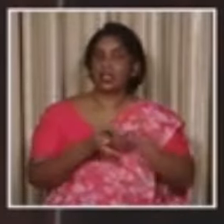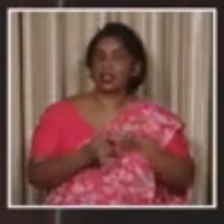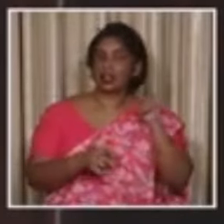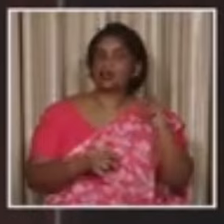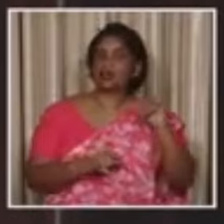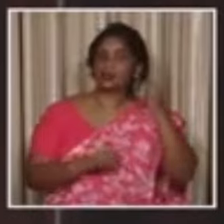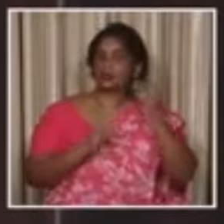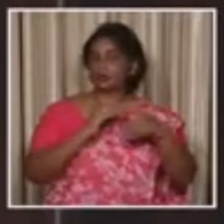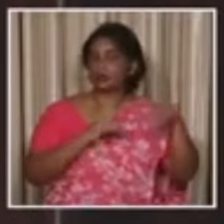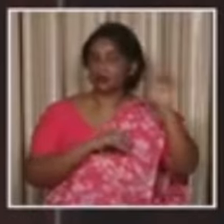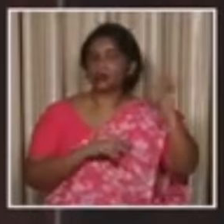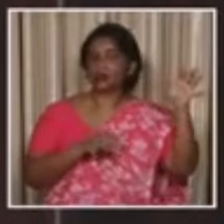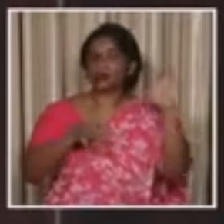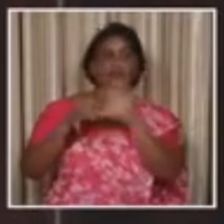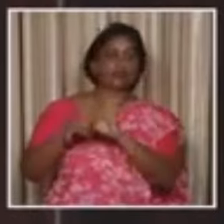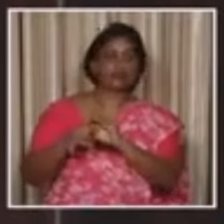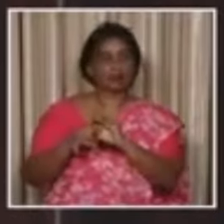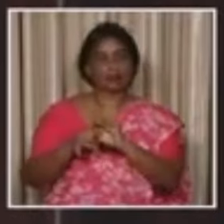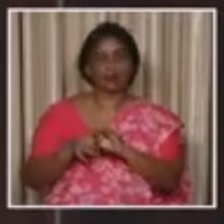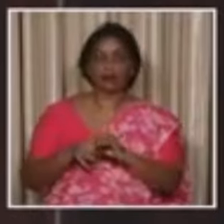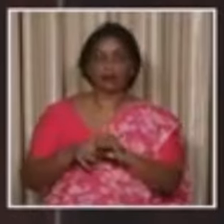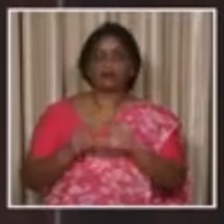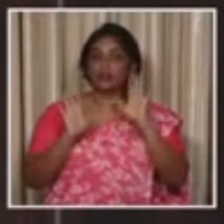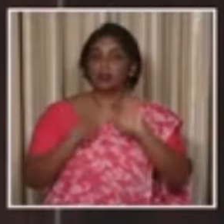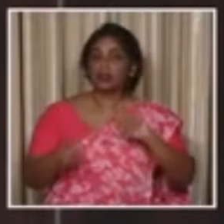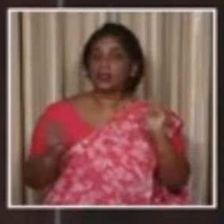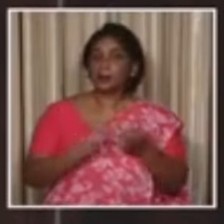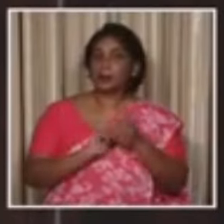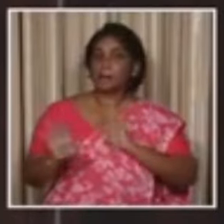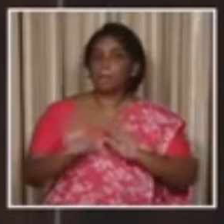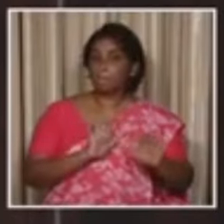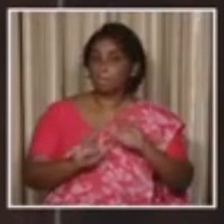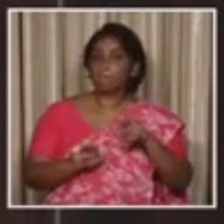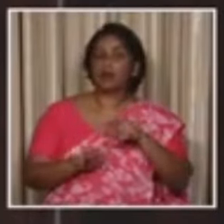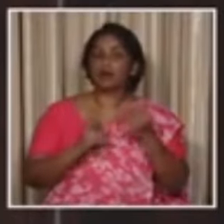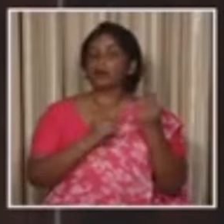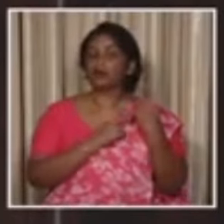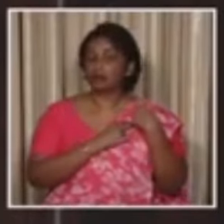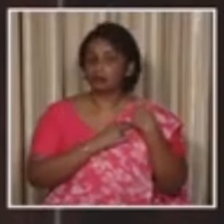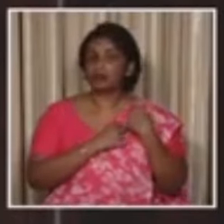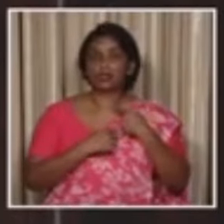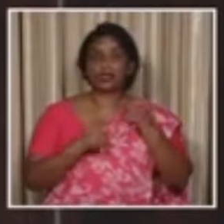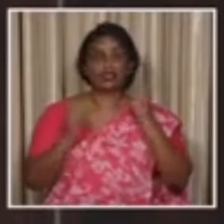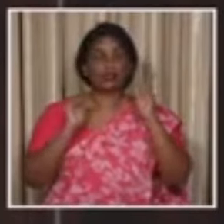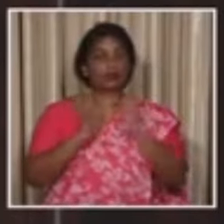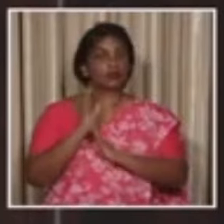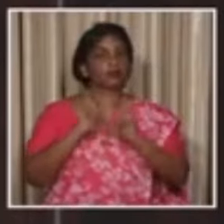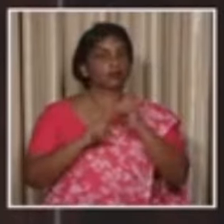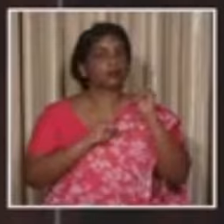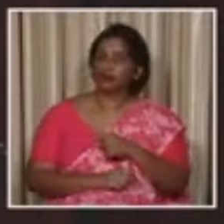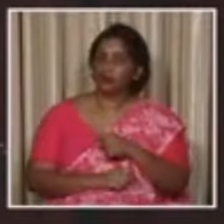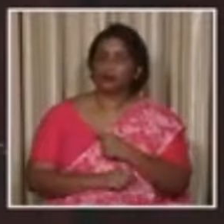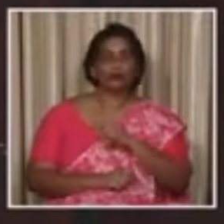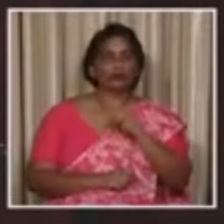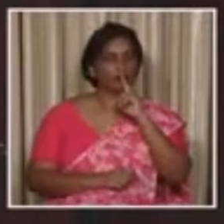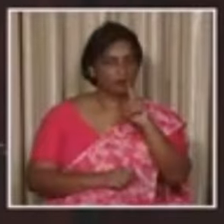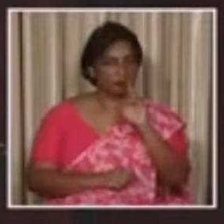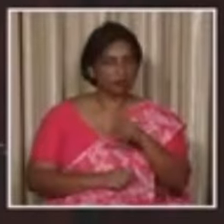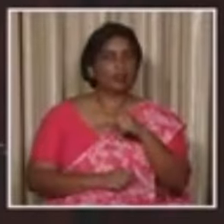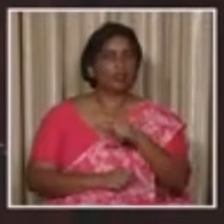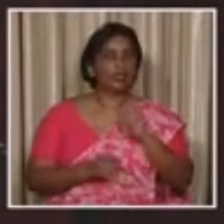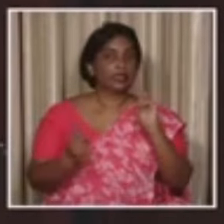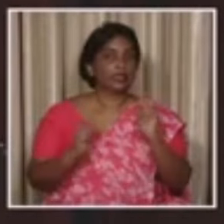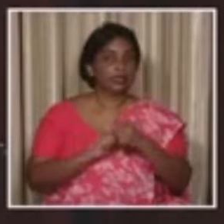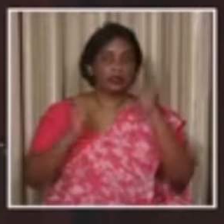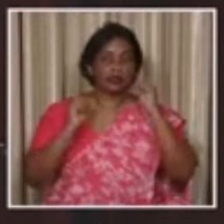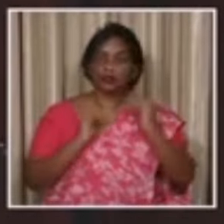කාර්යාලයේ ඇතම් ඉහළ නිලධාරීන්ගේ තියෙන සම්බන්ධතාවයන් නිසාවෙන්. හැබැයි ක්‍රිකට් පාලක මණ්ඩලය පාලනය කරන්න මම අහනවා ක්‍රීඩා අමාත්‍යාංශයෙන් ඇත්තටම පුළුවන්ද? ක්‍රිකට්